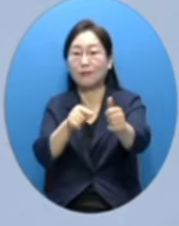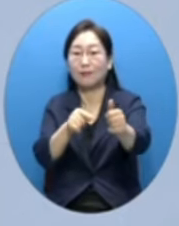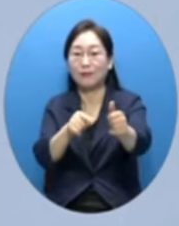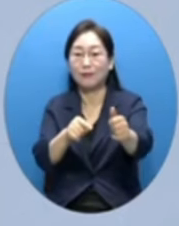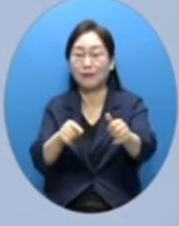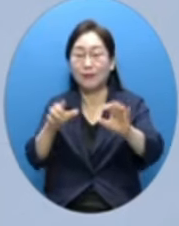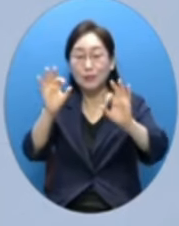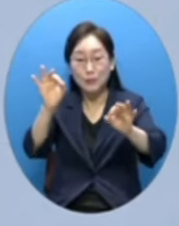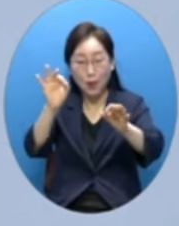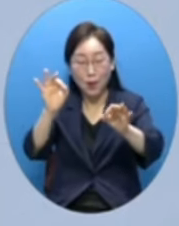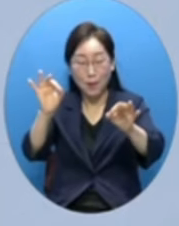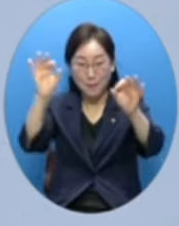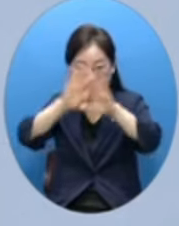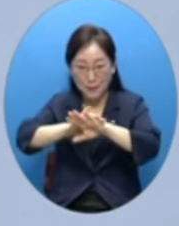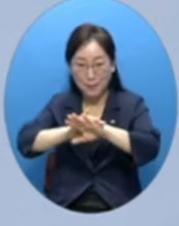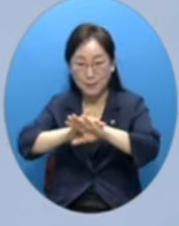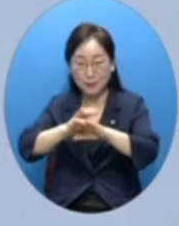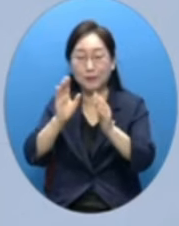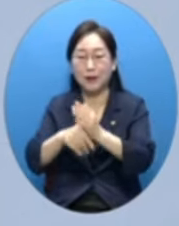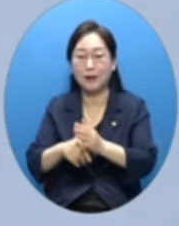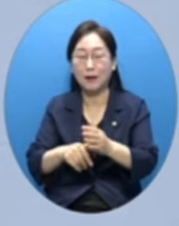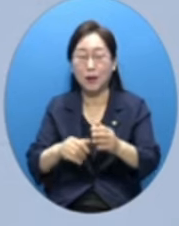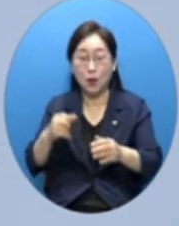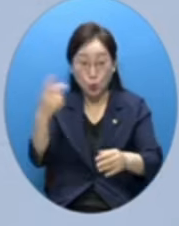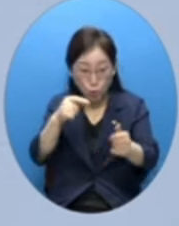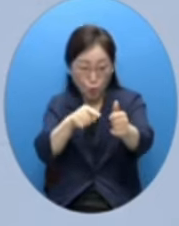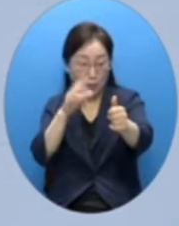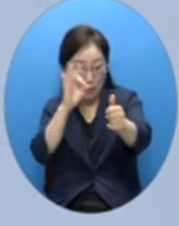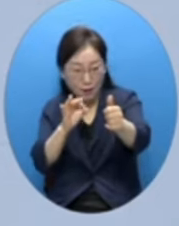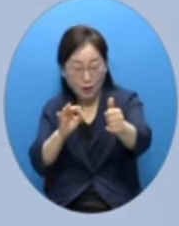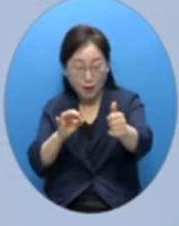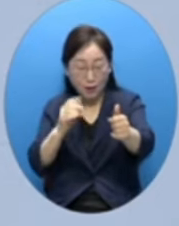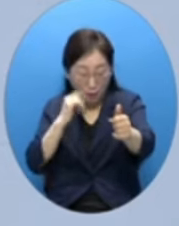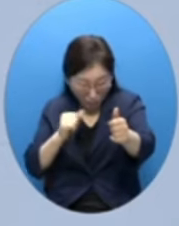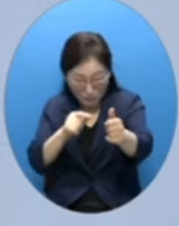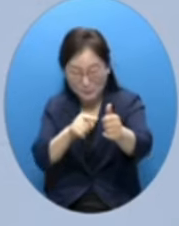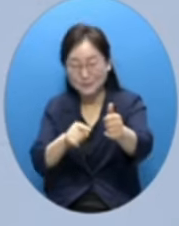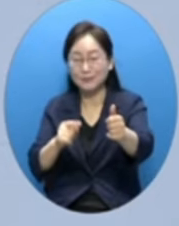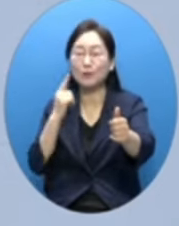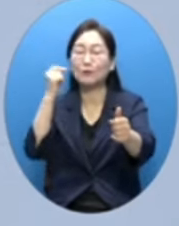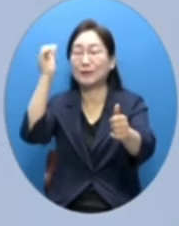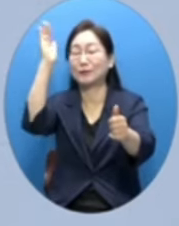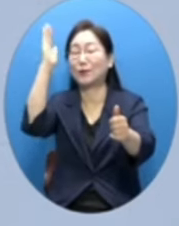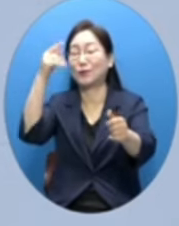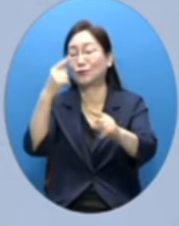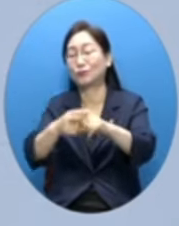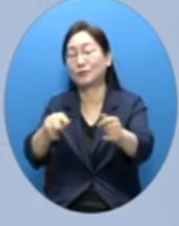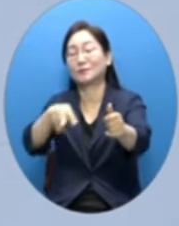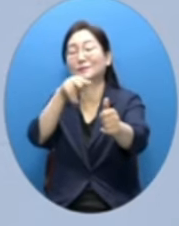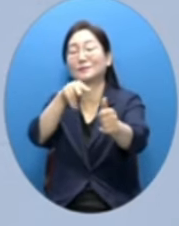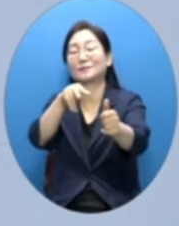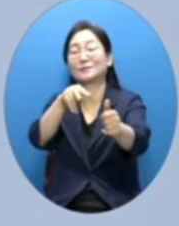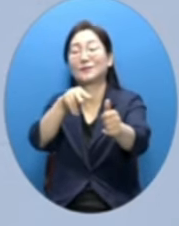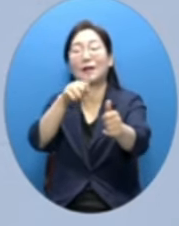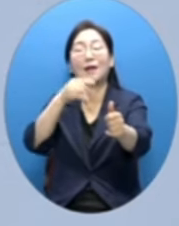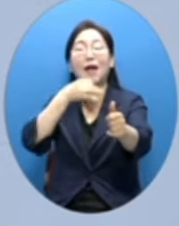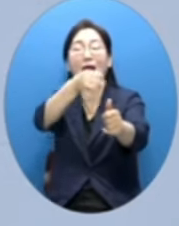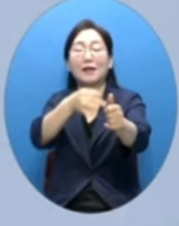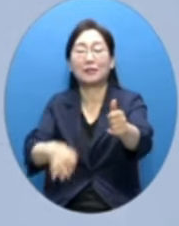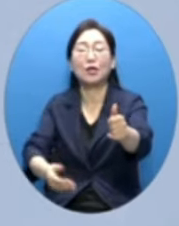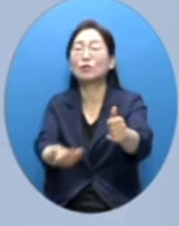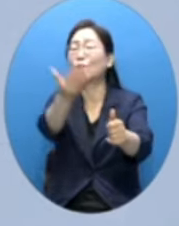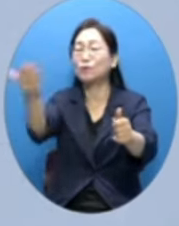금요일 저녁에 성령대 망에 그분 나오셨는데 또 졸기 시작해요 그래서 제가 설교하다가 그분을 바라보면서 크게 외쳤습니다